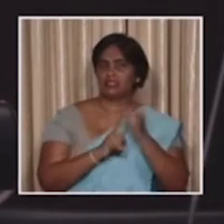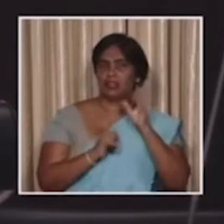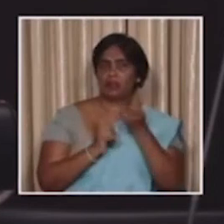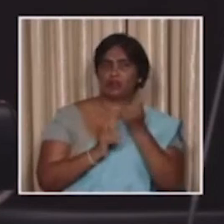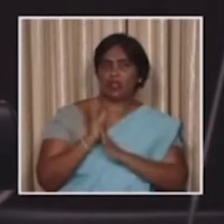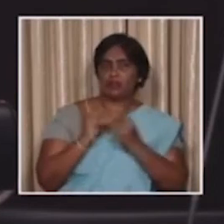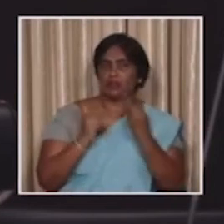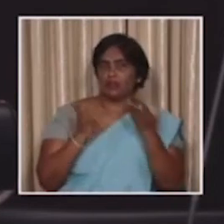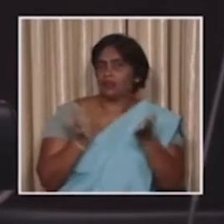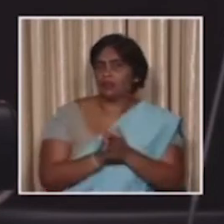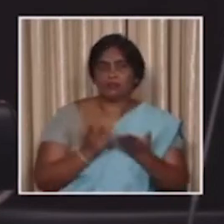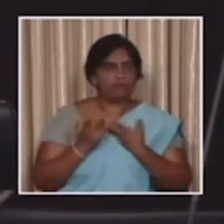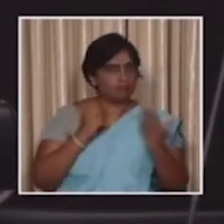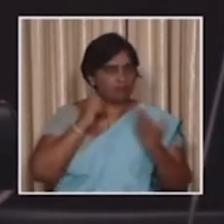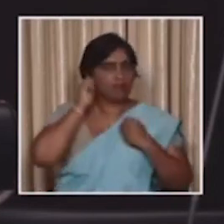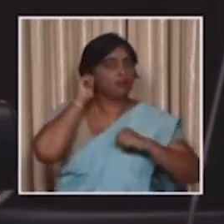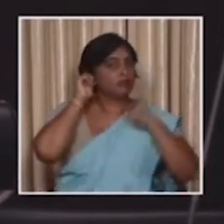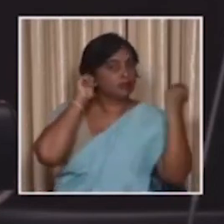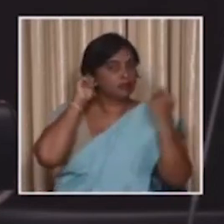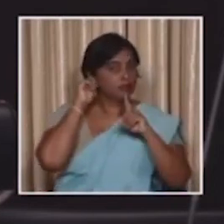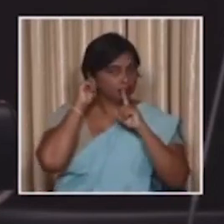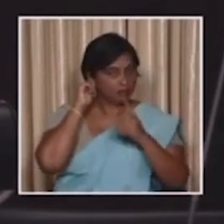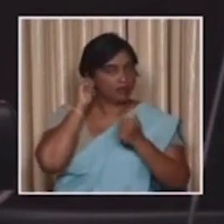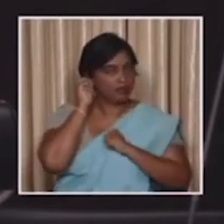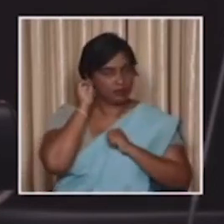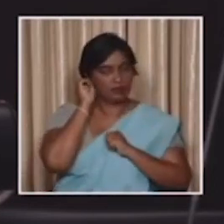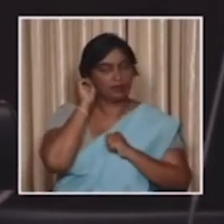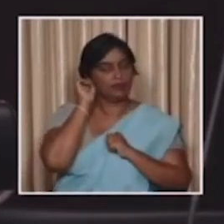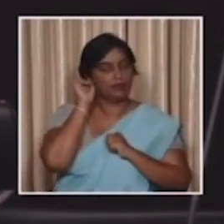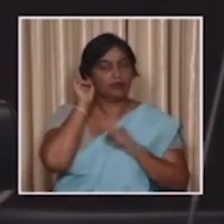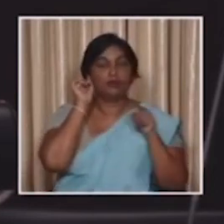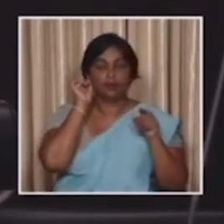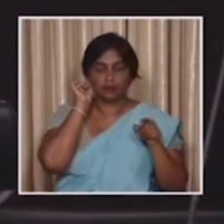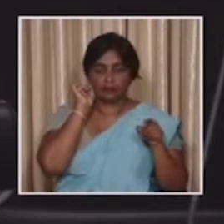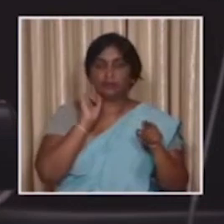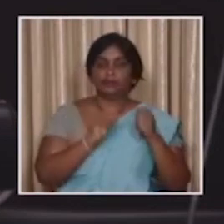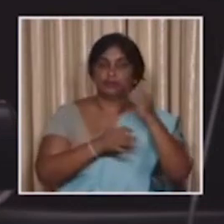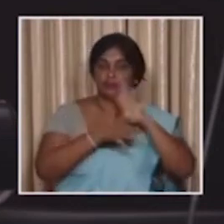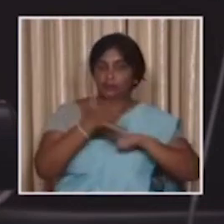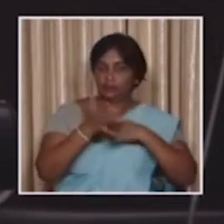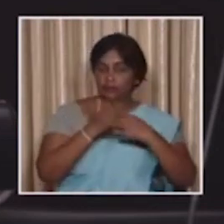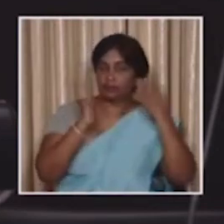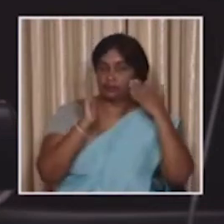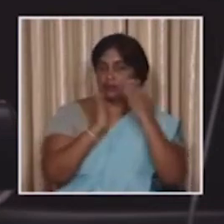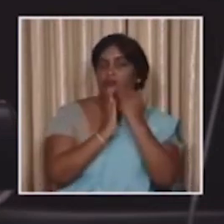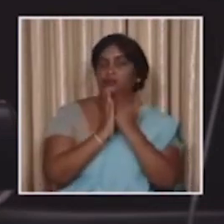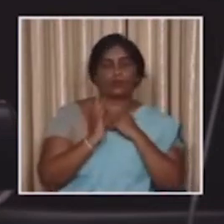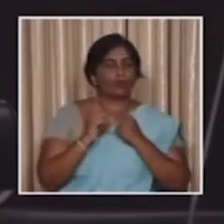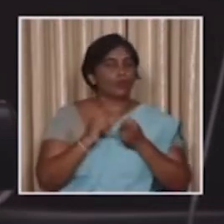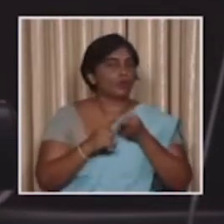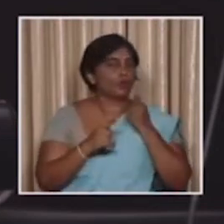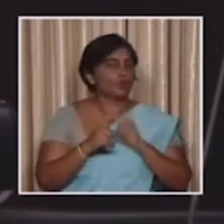ஏன் உத்தரவிடவில்லை? ராஜபக்ச சகோதரர்களிடம் தேவையானவளவுக்கு பணம் உள்ளது, வெளிநாடுகளிலும் பணம் வைப்பிலிடப்பட்டுள்ளது.